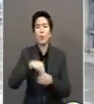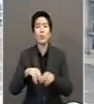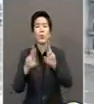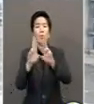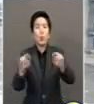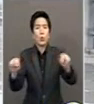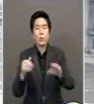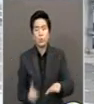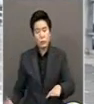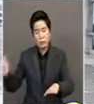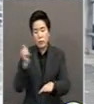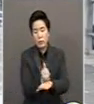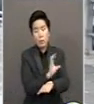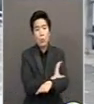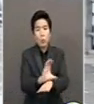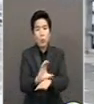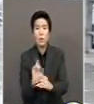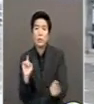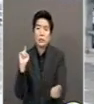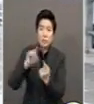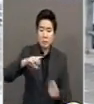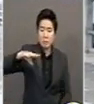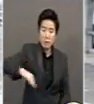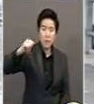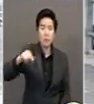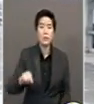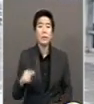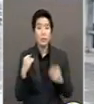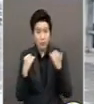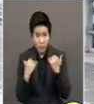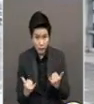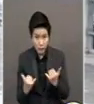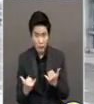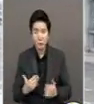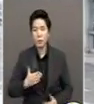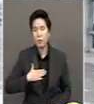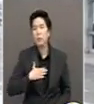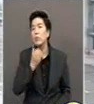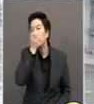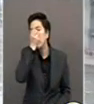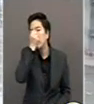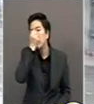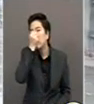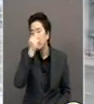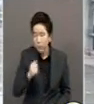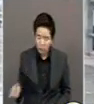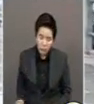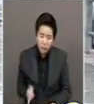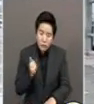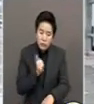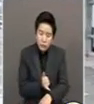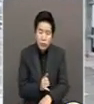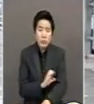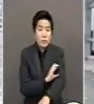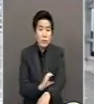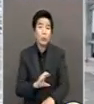ทบุรีที่จะโดยสารรถไฟฟ้าเส้นนี้เดินทางสู่ใจกลางเมืองวันนี้นะครับผมเลยจะลองมาพิสูจน์กันดูว่าการเดินท